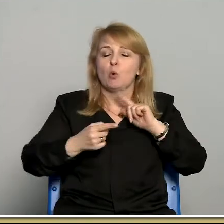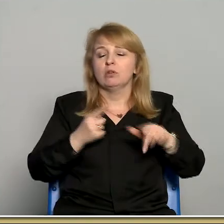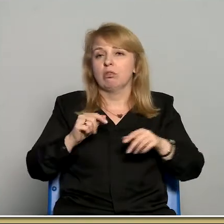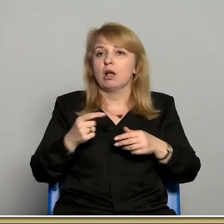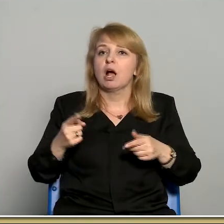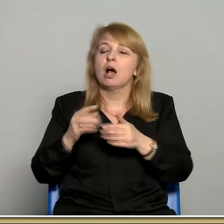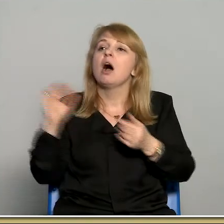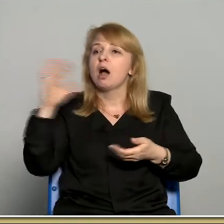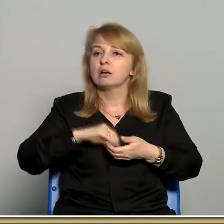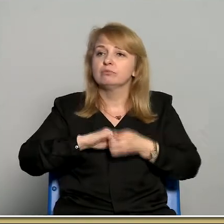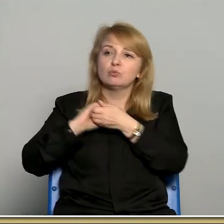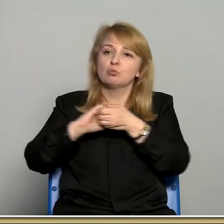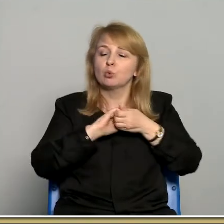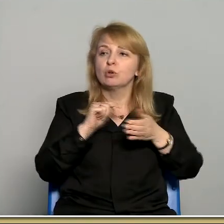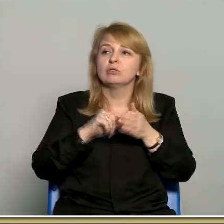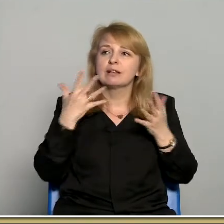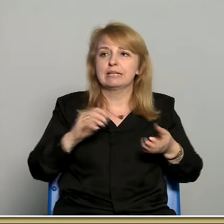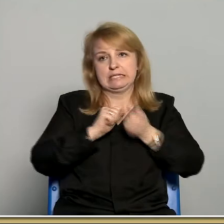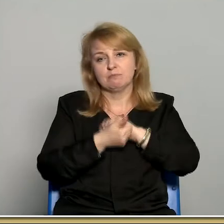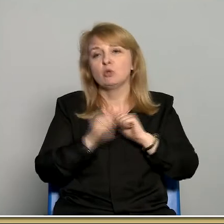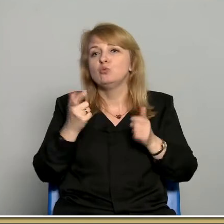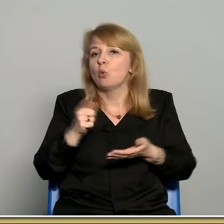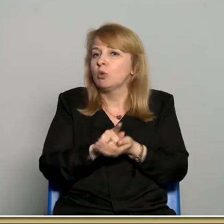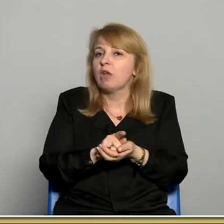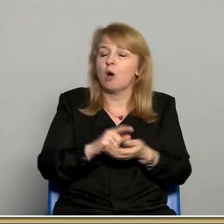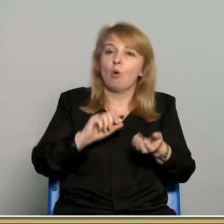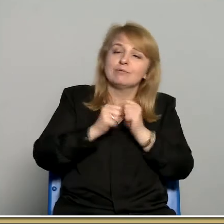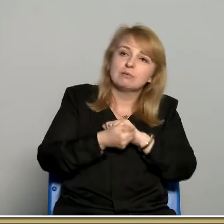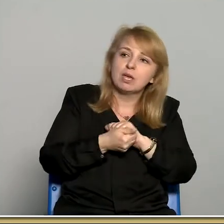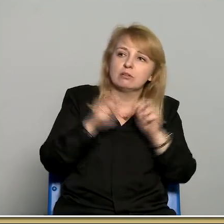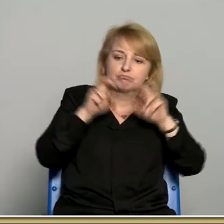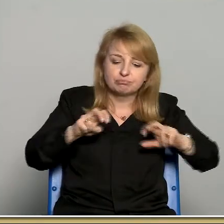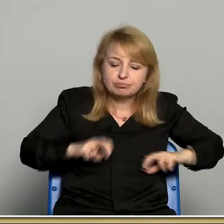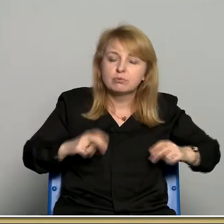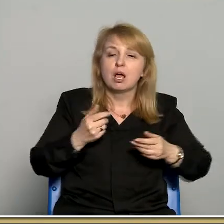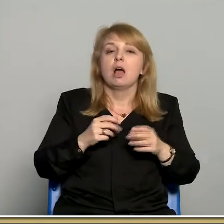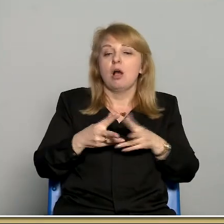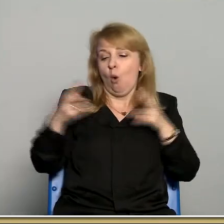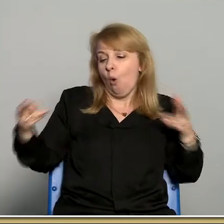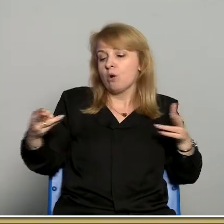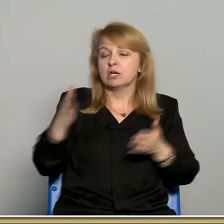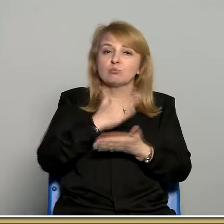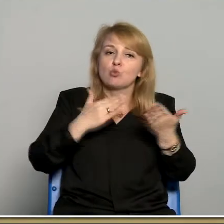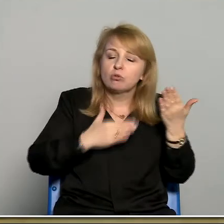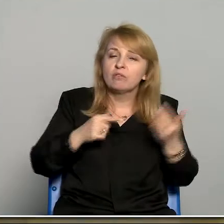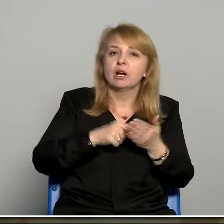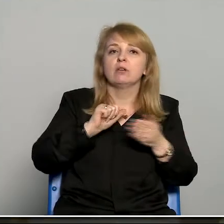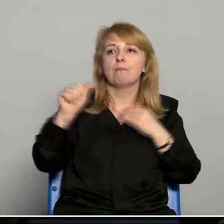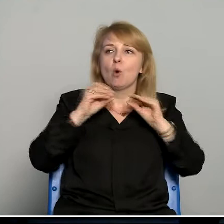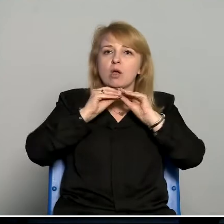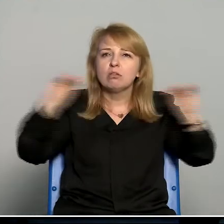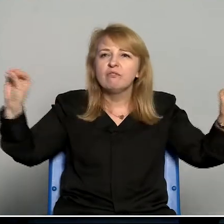zmienić to, co udało nam się zdiagnozować w czasie tego okresu programowania poprzez badanie ewaluacyjne, a więc słabą